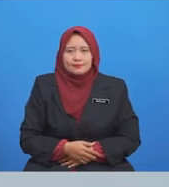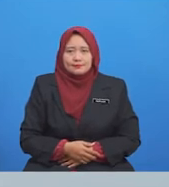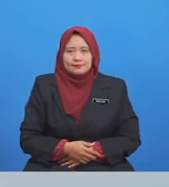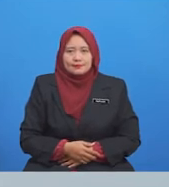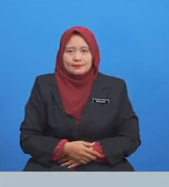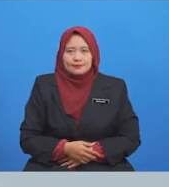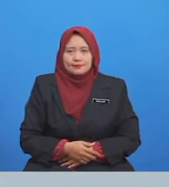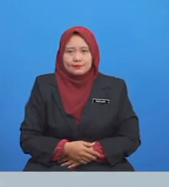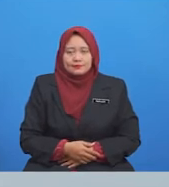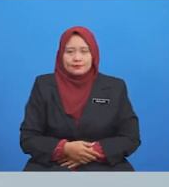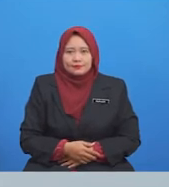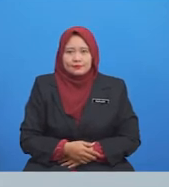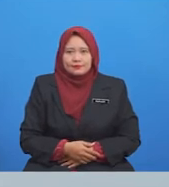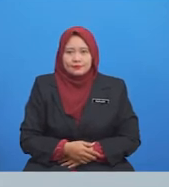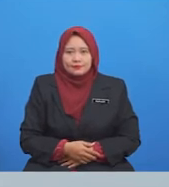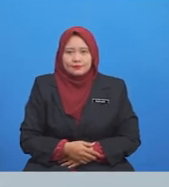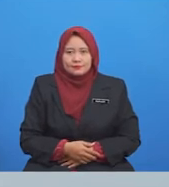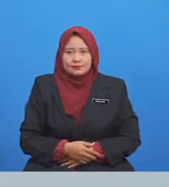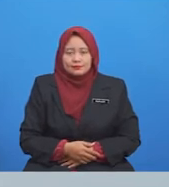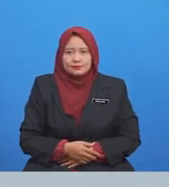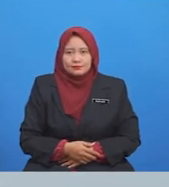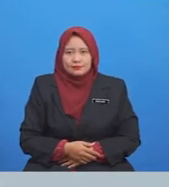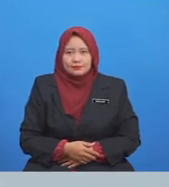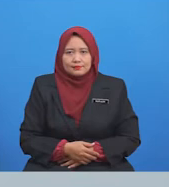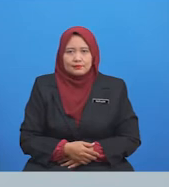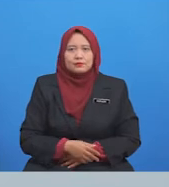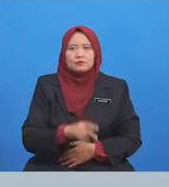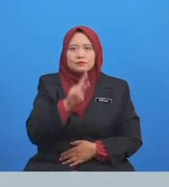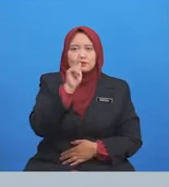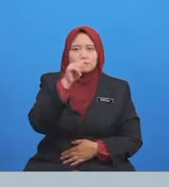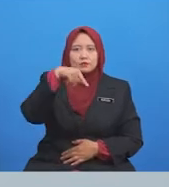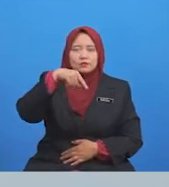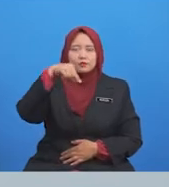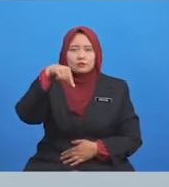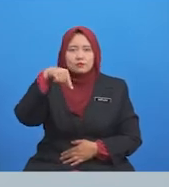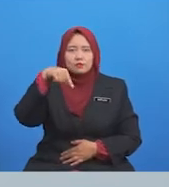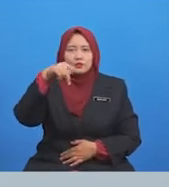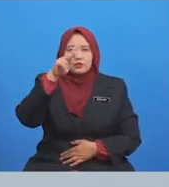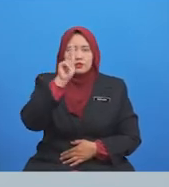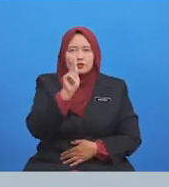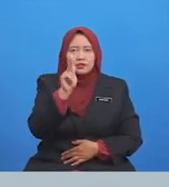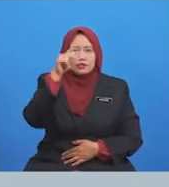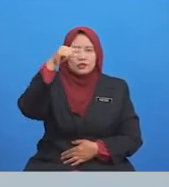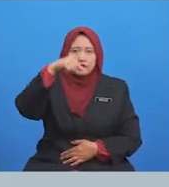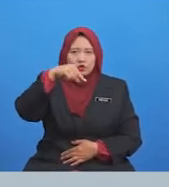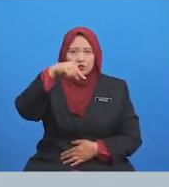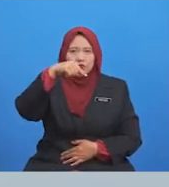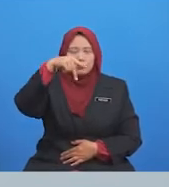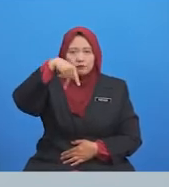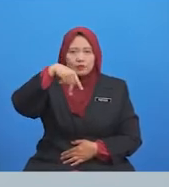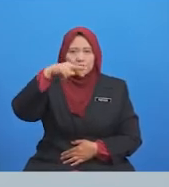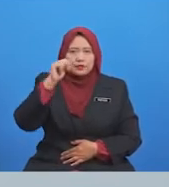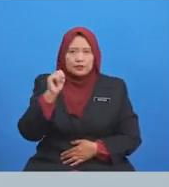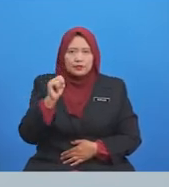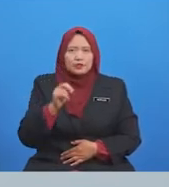sudut NKQ bertentangan dengan sudut NPQ. Sudut KQP bertentangan